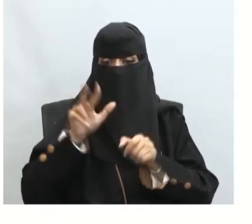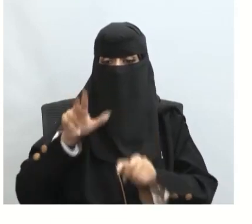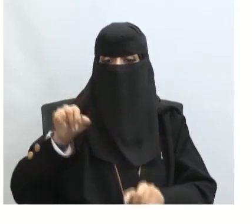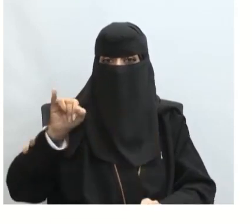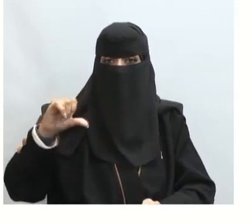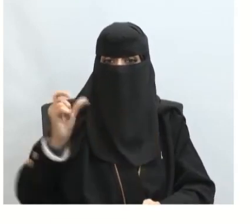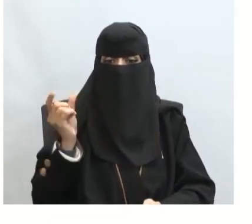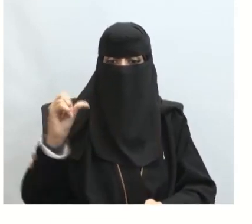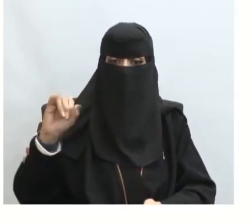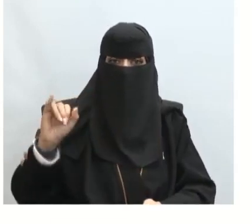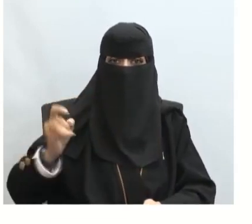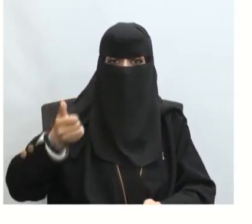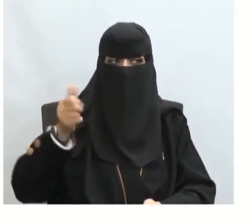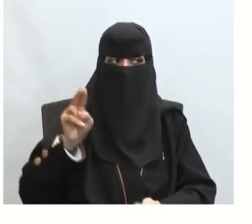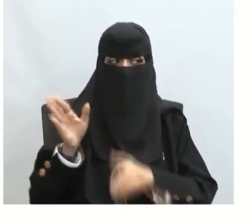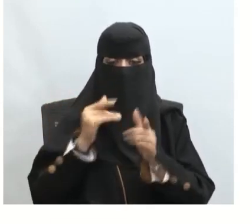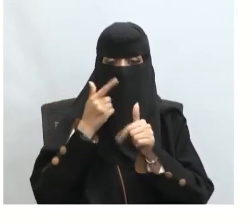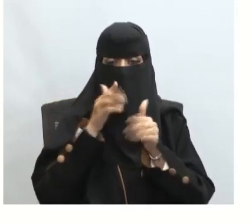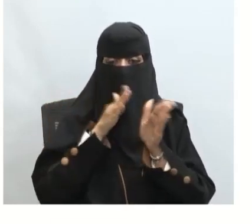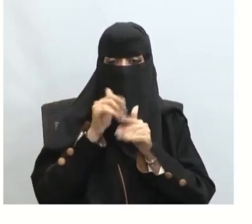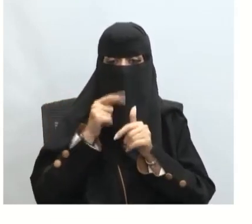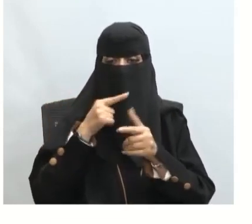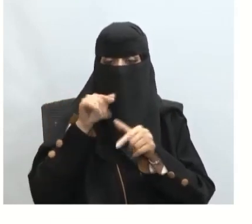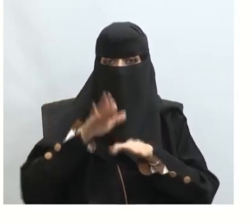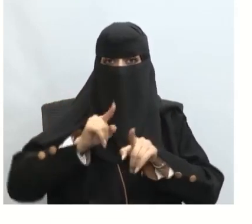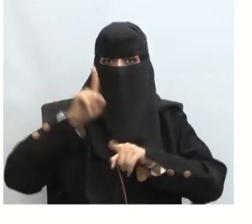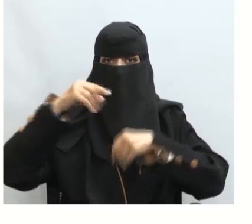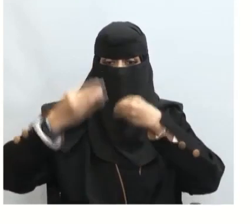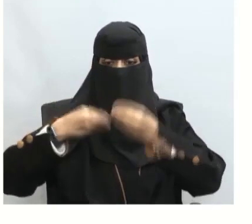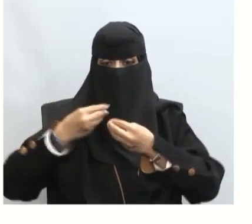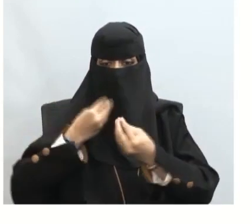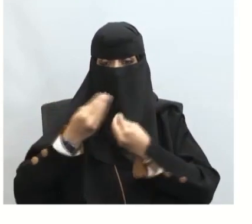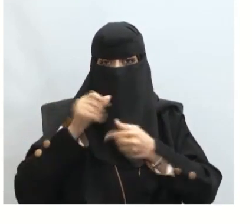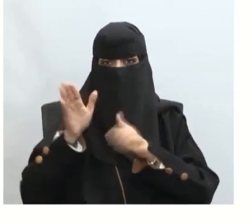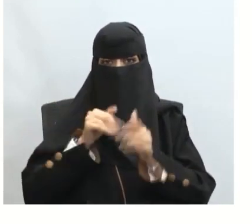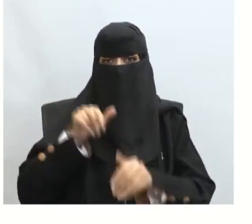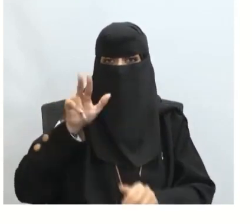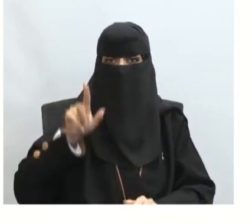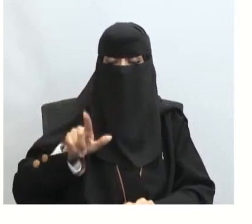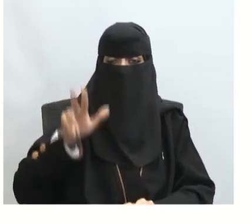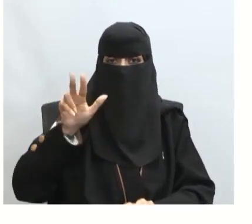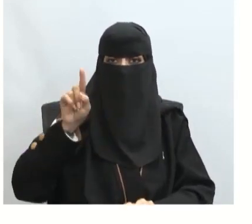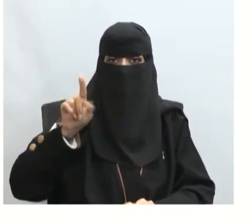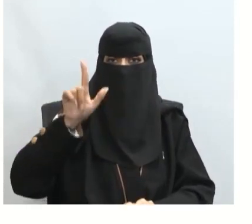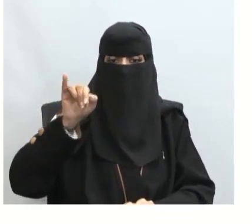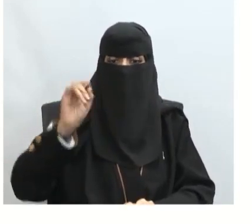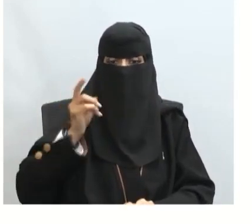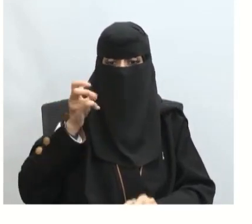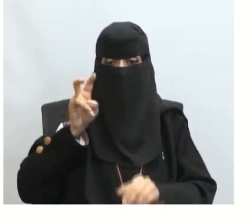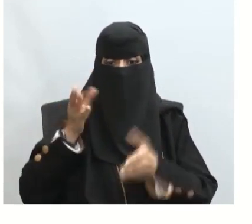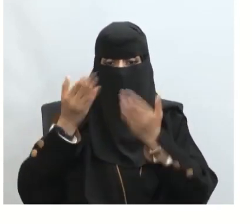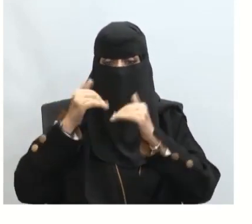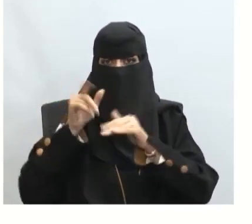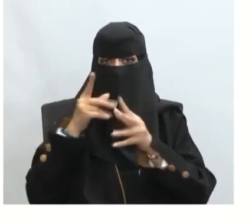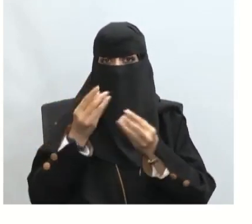وهي المونومرات اليوم سيكون باذن الله تفاعلات البلمره البلمره بالاضافه